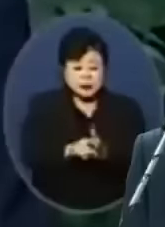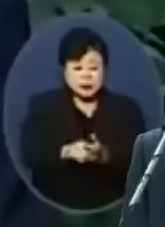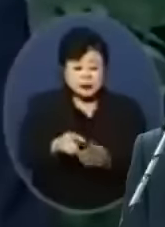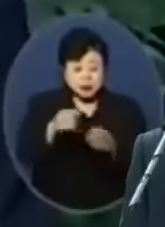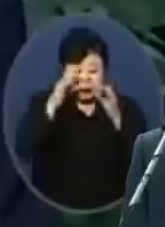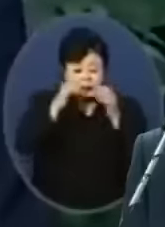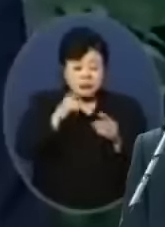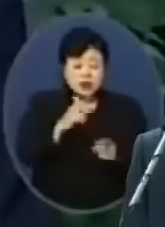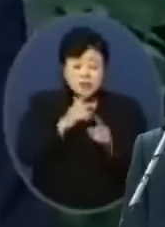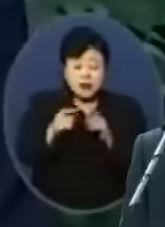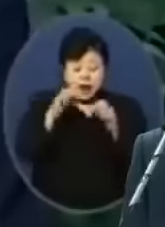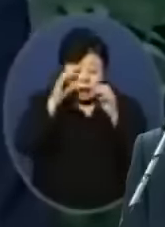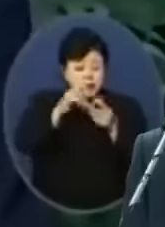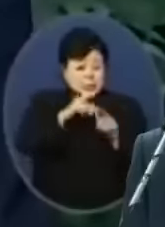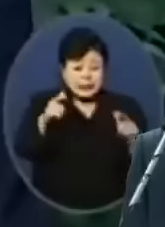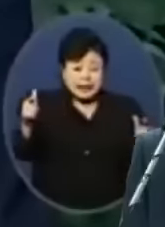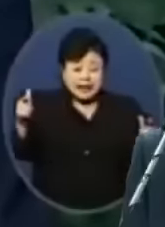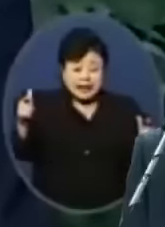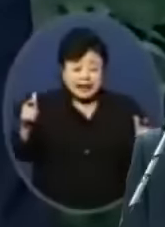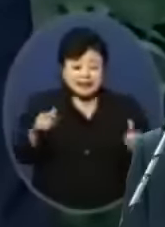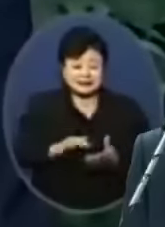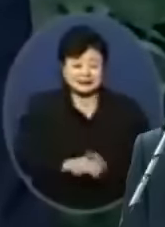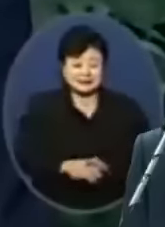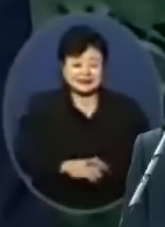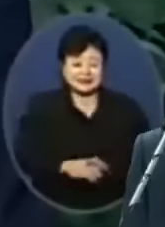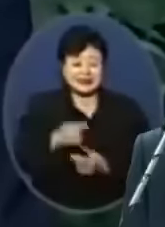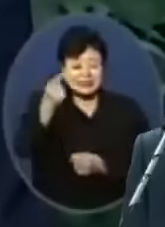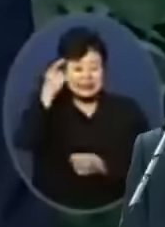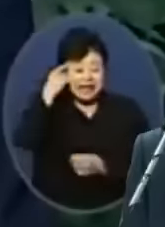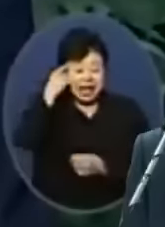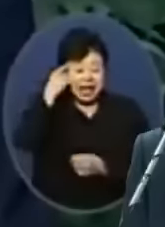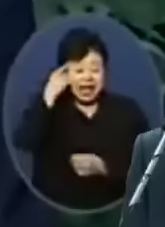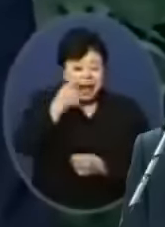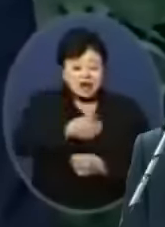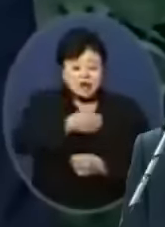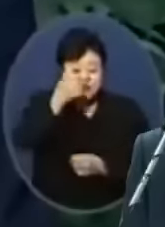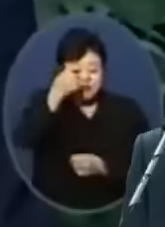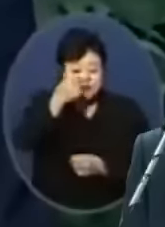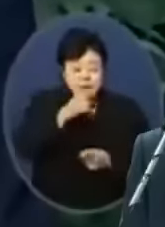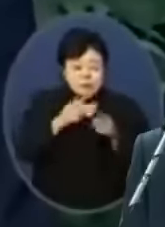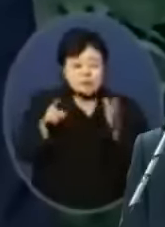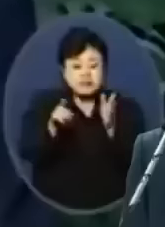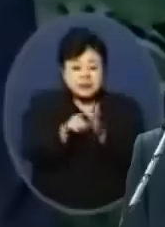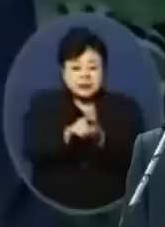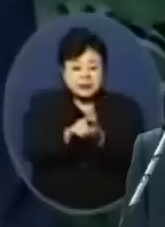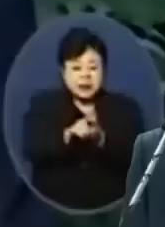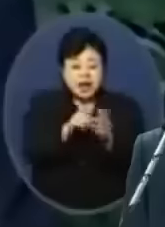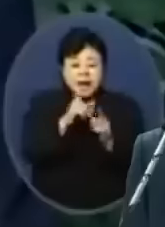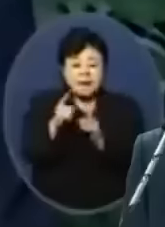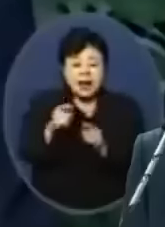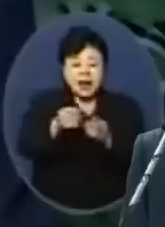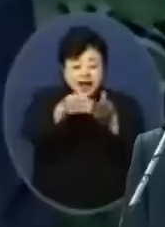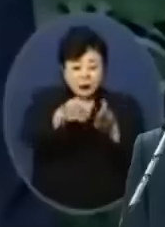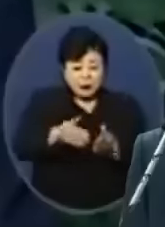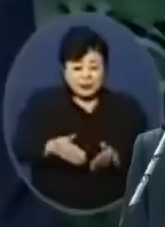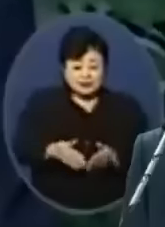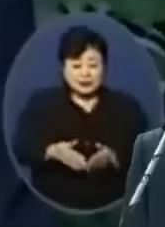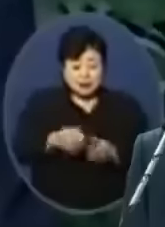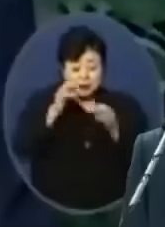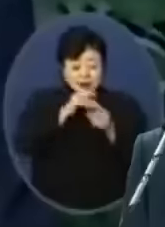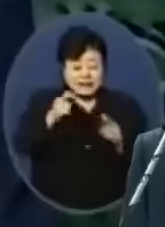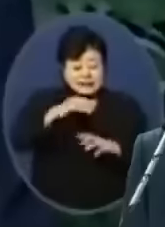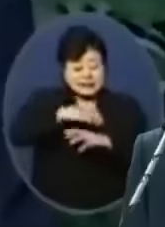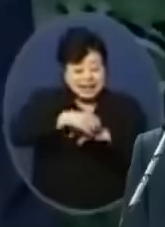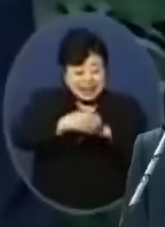안 보이지요. 말하는 것, 눈에 안 보이지요. 그러므로 생각과 꿈과 믿음과 말을 통해서 눈에 안